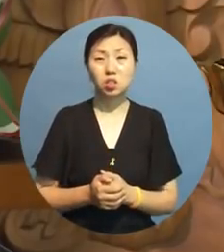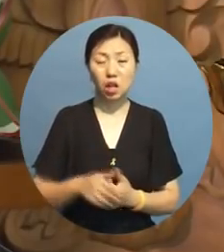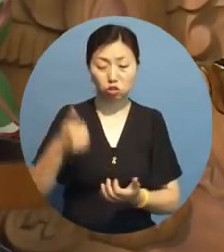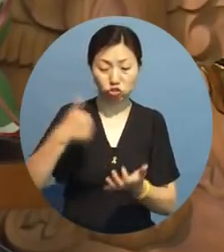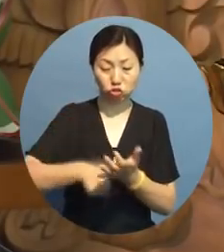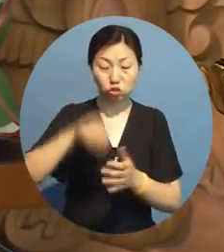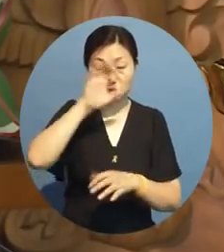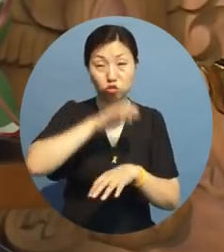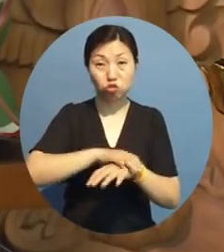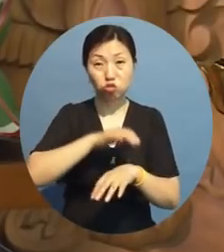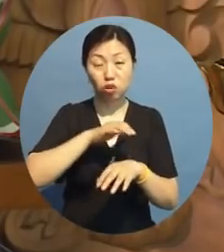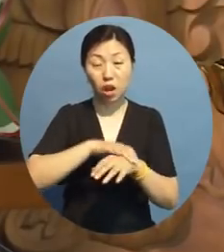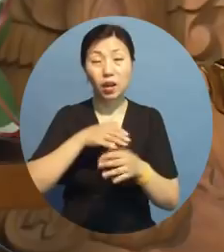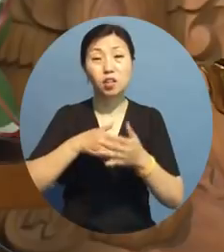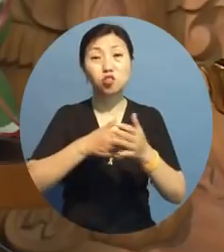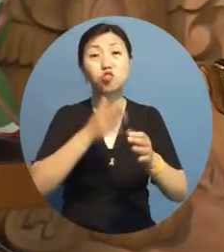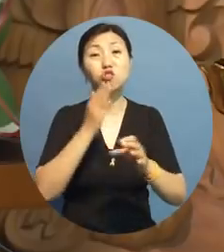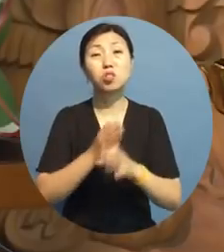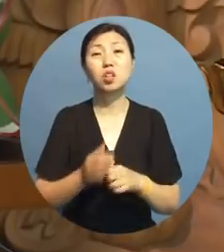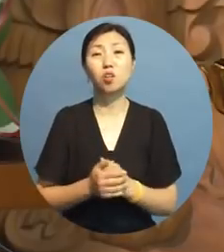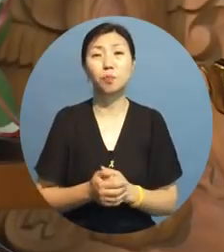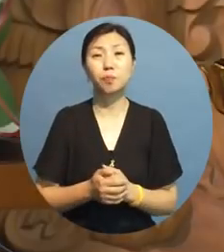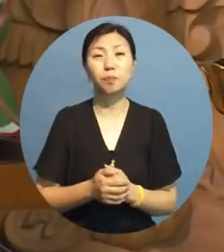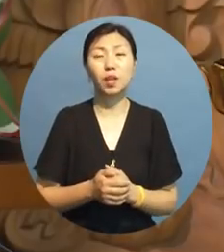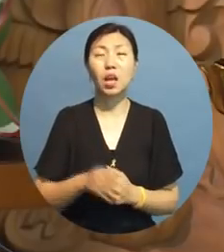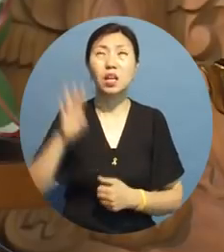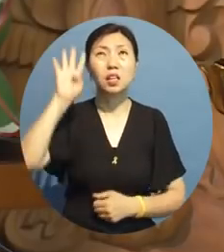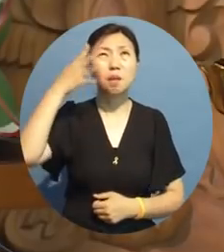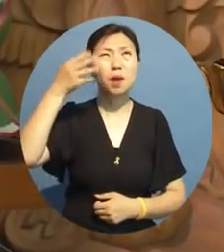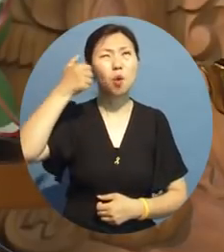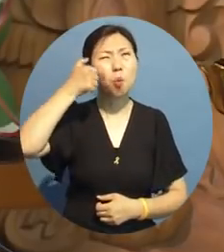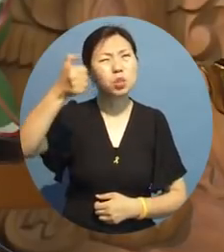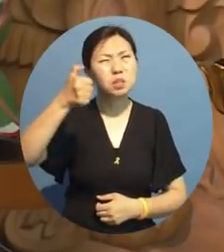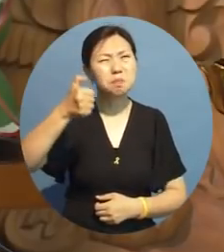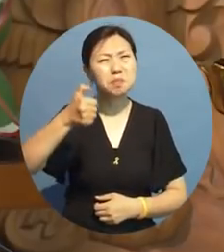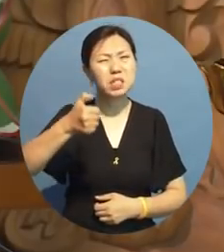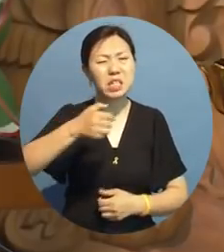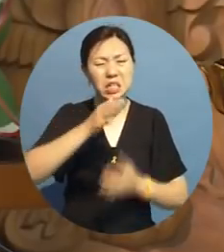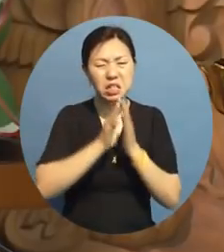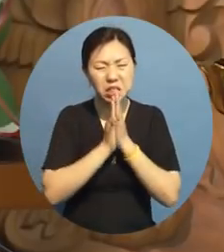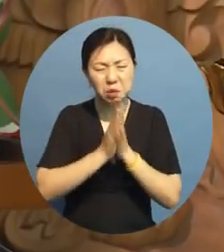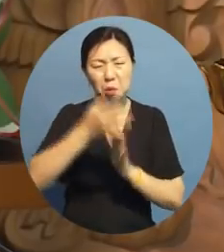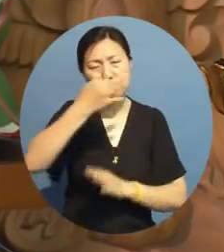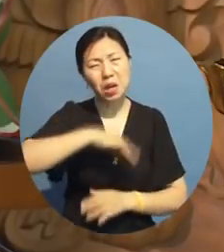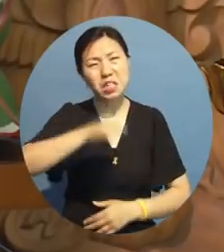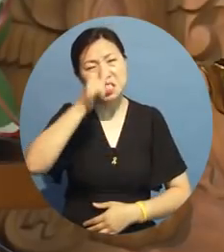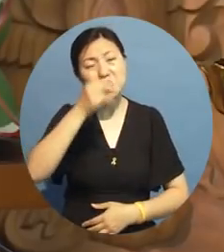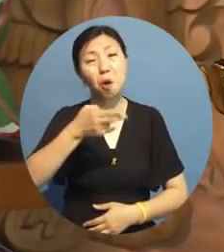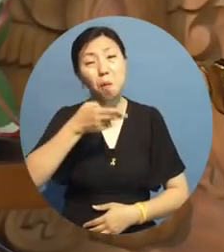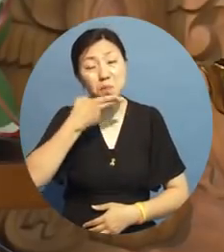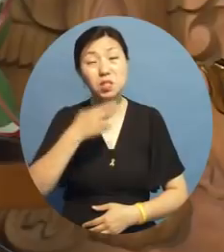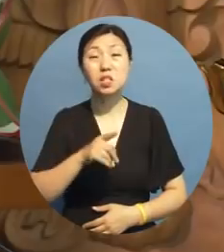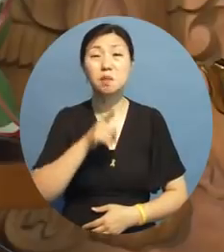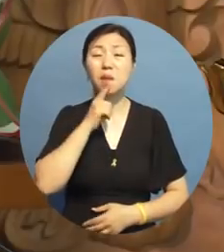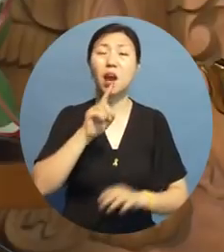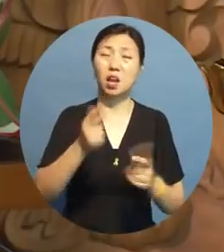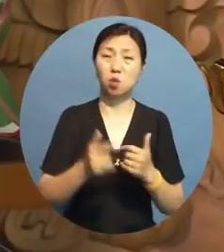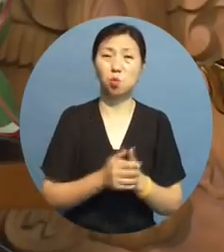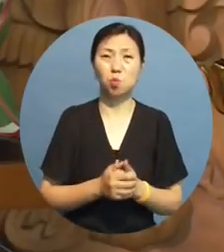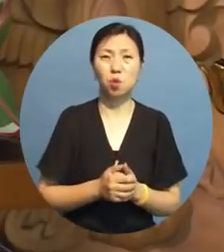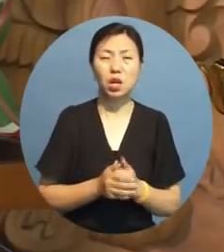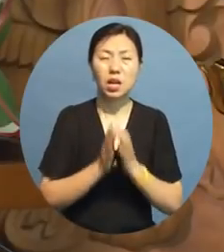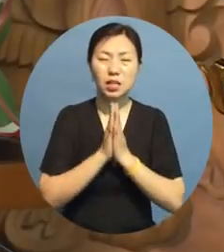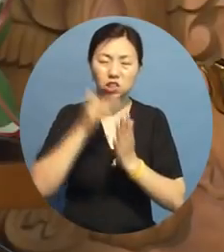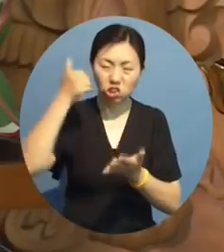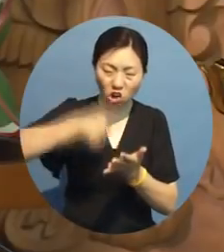거예요. 뭐 요새 뭐 기도를 450일을 했는데 기도 효과가 있니 없니 그래도 뭐 450일 뭐 절로 해도 했다는